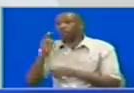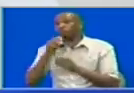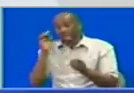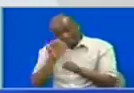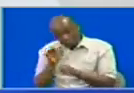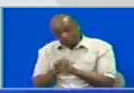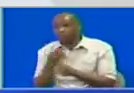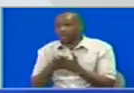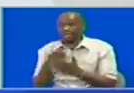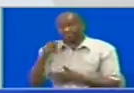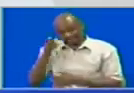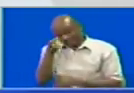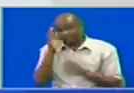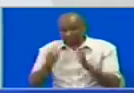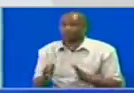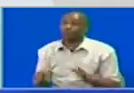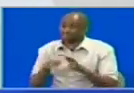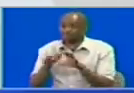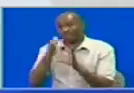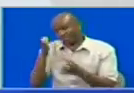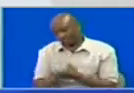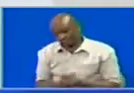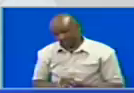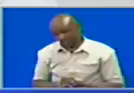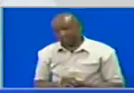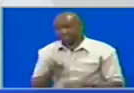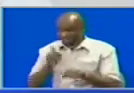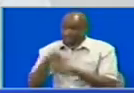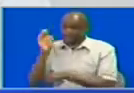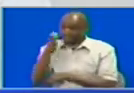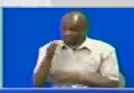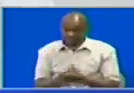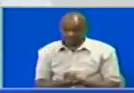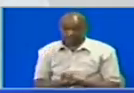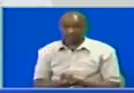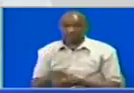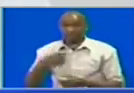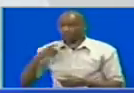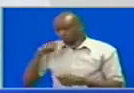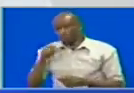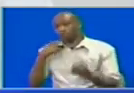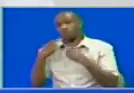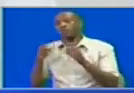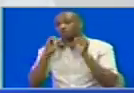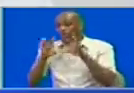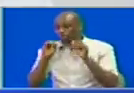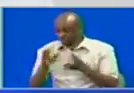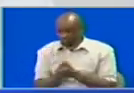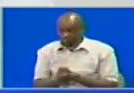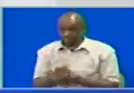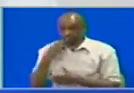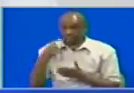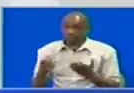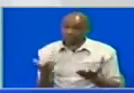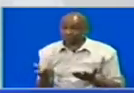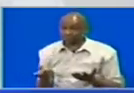kuleta hapa. Wewe ndio unacheza mechi kesho. Urudi pale ndani. Kenya, nikamwambia njoo uzungumze na coach mwenyewe. Akaja akazungumza na coach, coach akamwambia